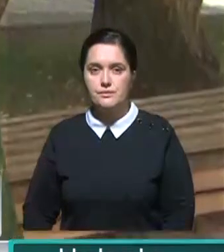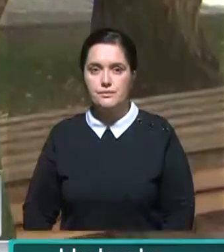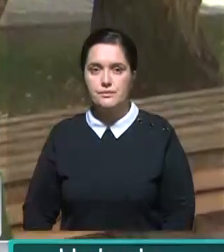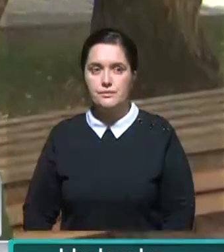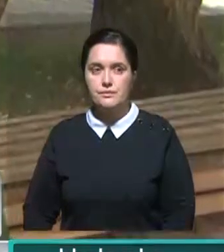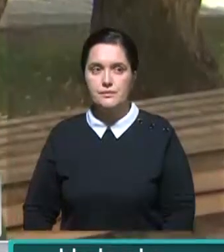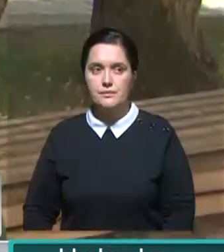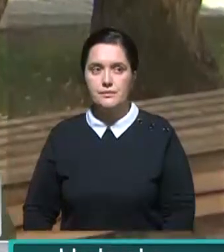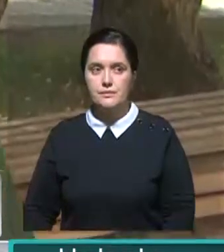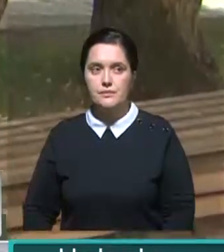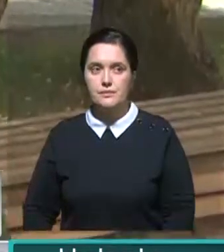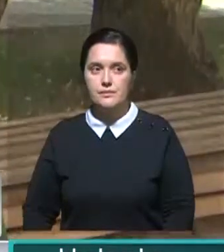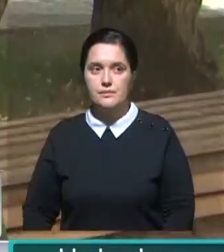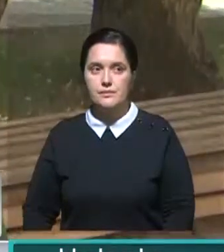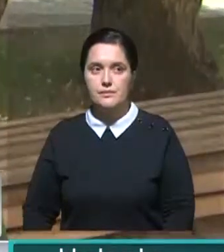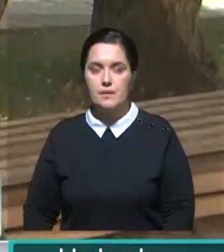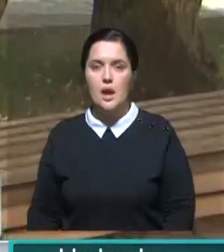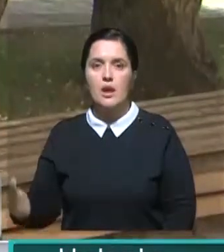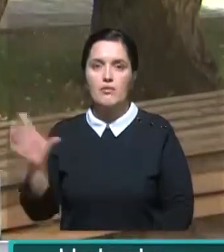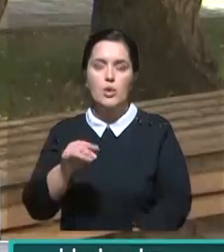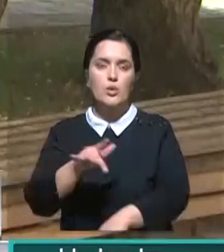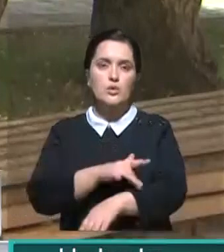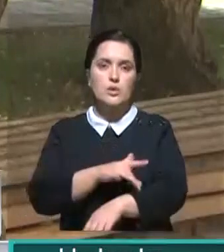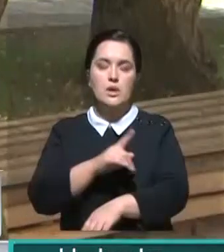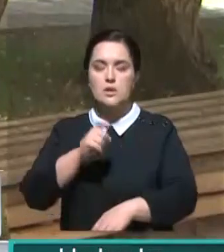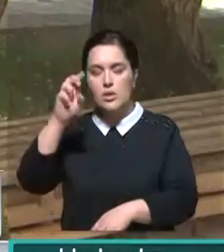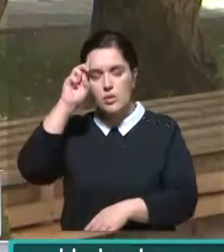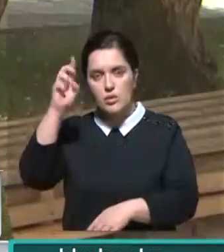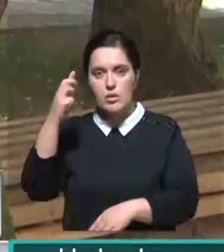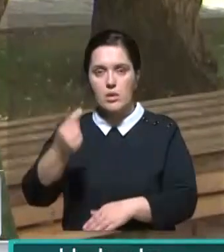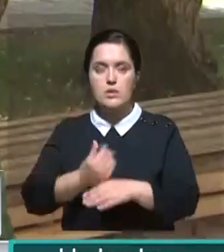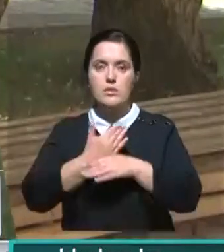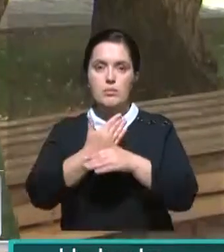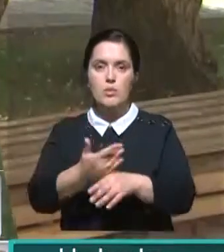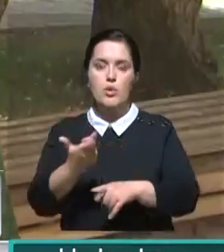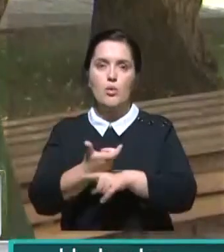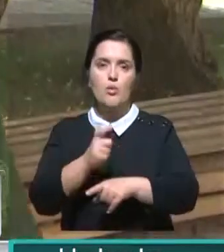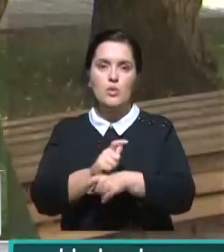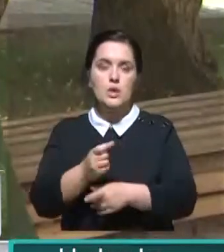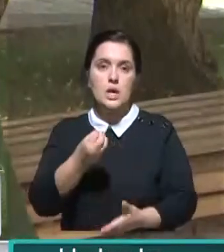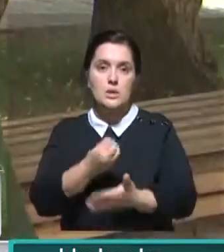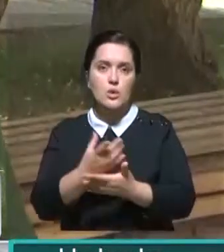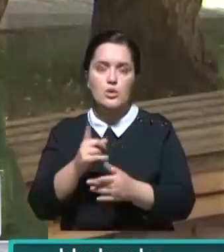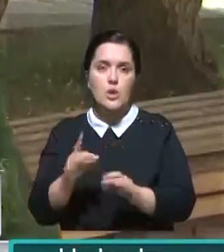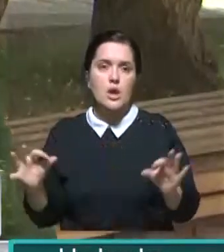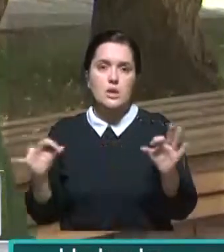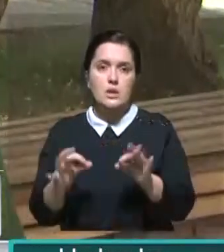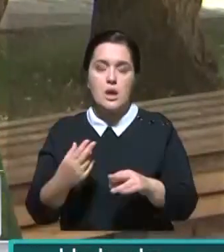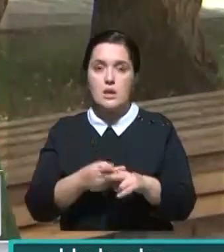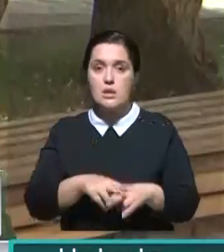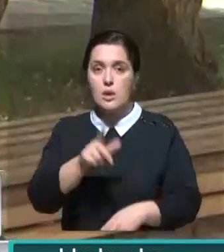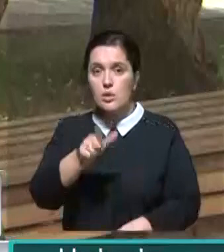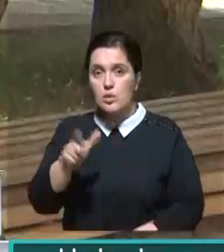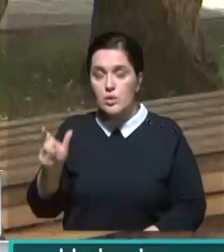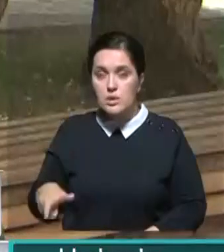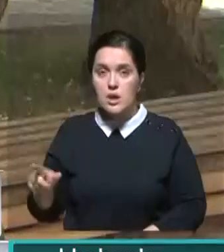В данном центре все услуги оказываются за счет государства. И это очень ценно, что никто из этих людей, которые